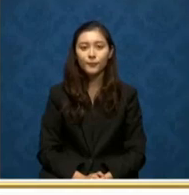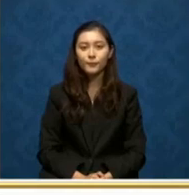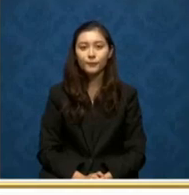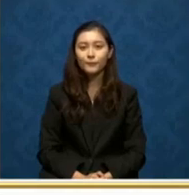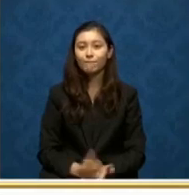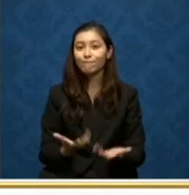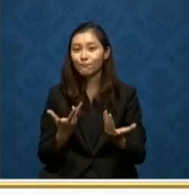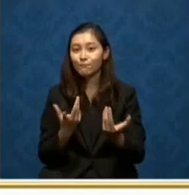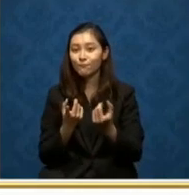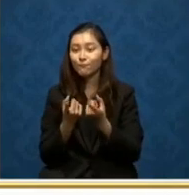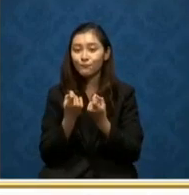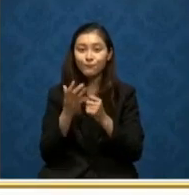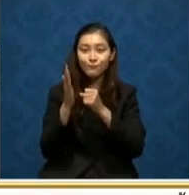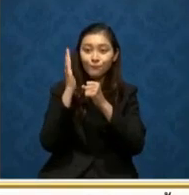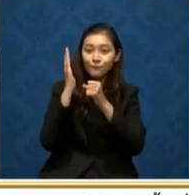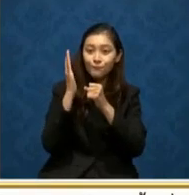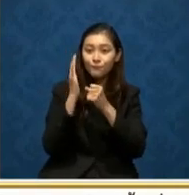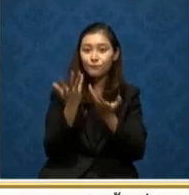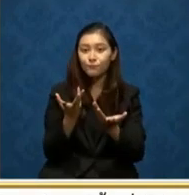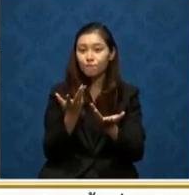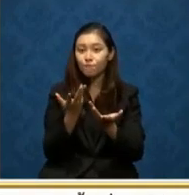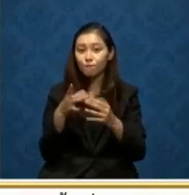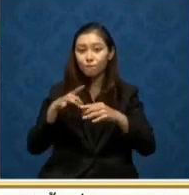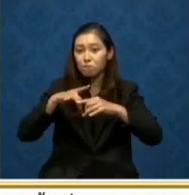ไม่มีสมาชิกท่านใดเห็นเป็นอย่างอื่นนะครับ